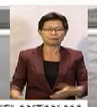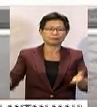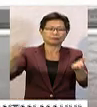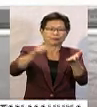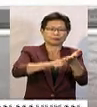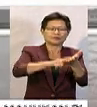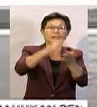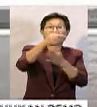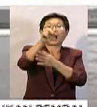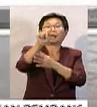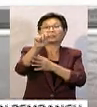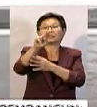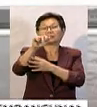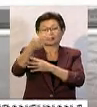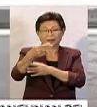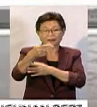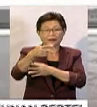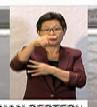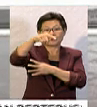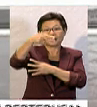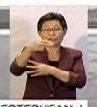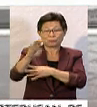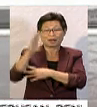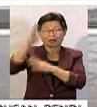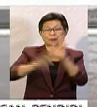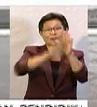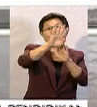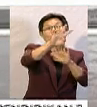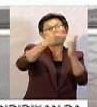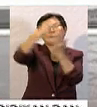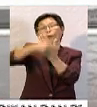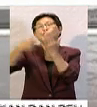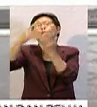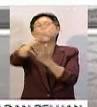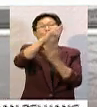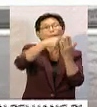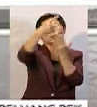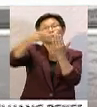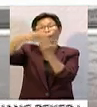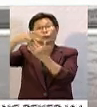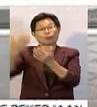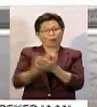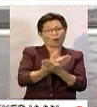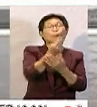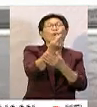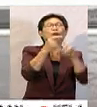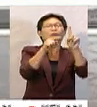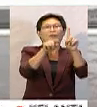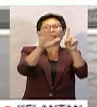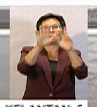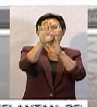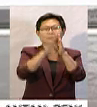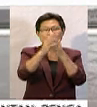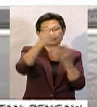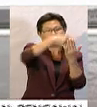Pelaburan Hartanah Berhad PHB akan membangunkan 4 projek baru dengan nilai pembangunan kasar